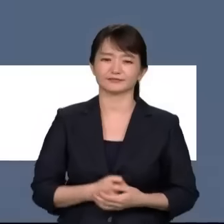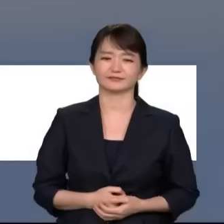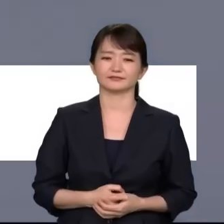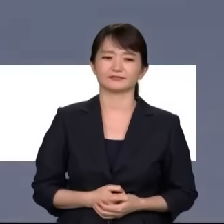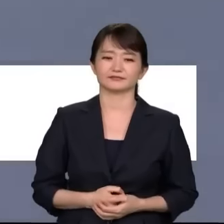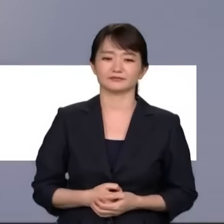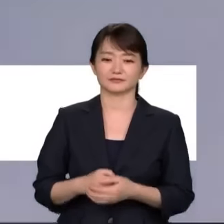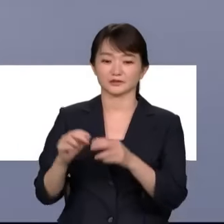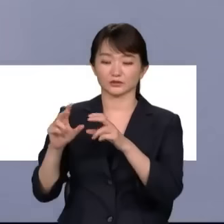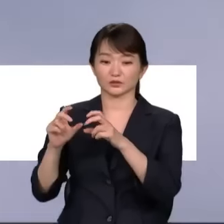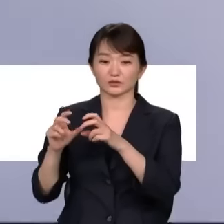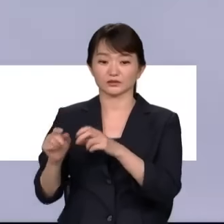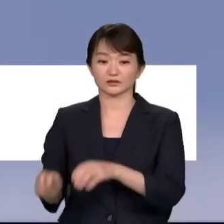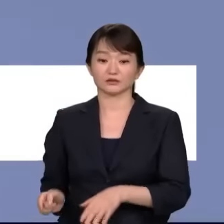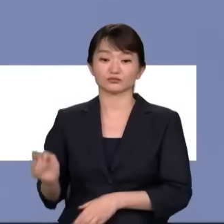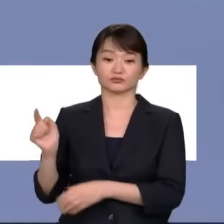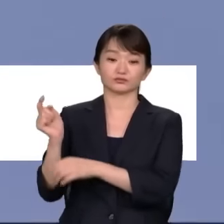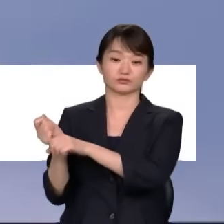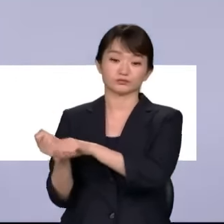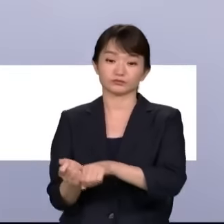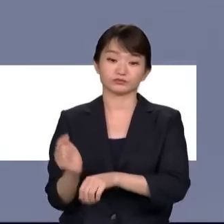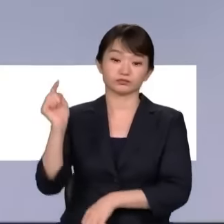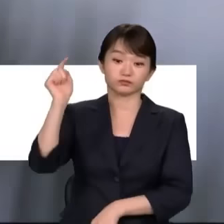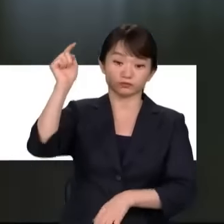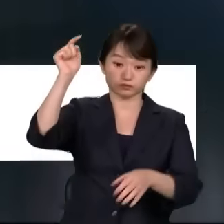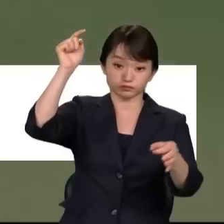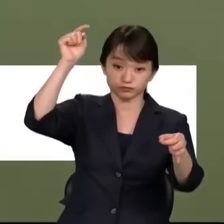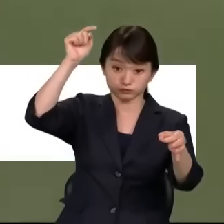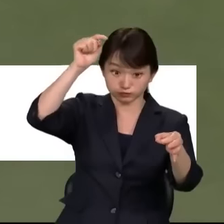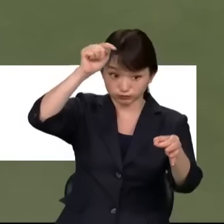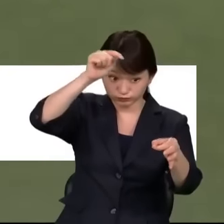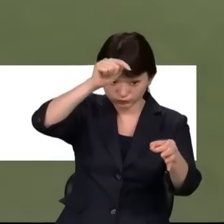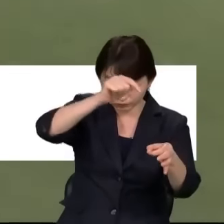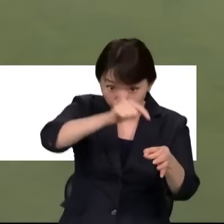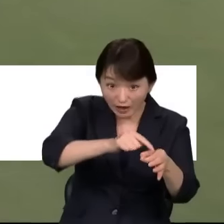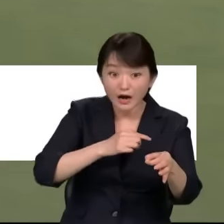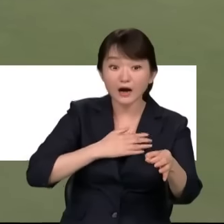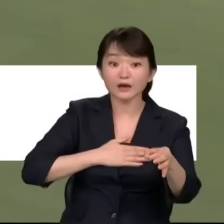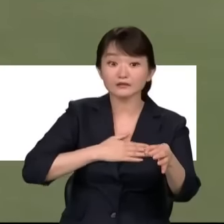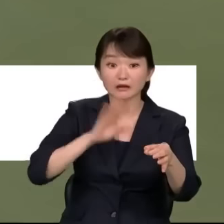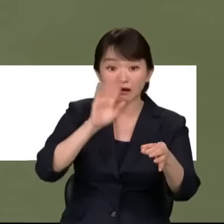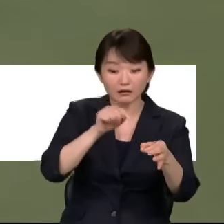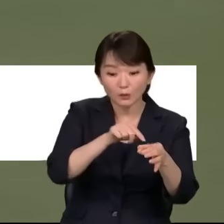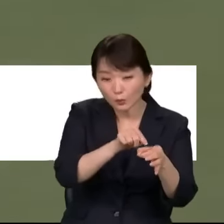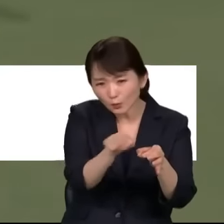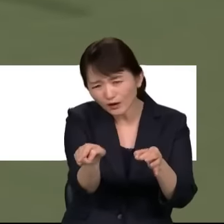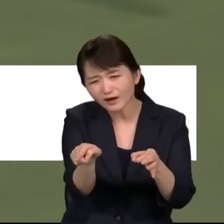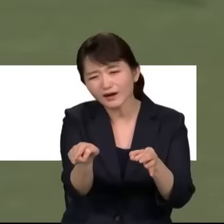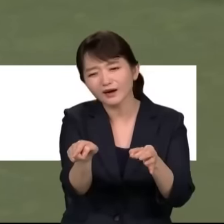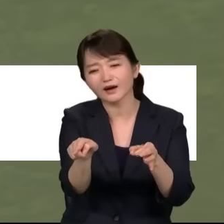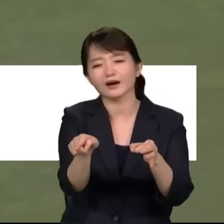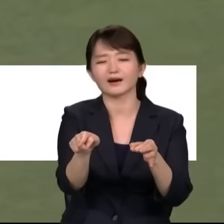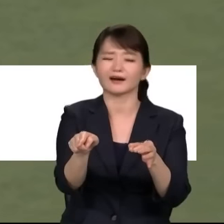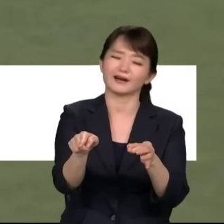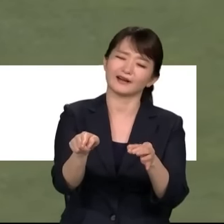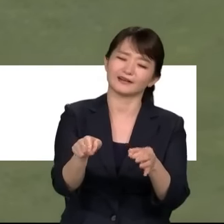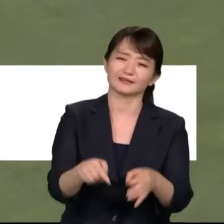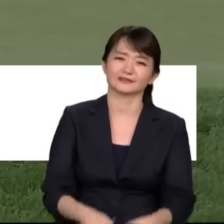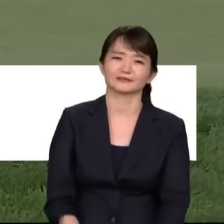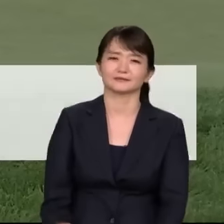land like I can see it like right at it. So hopefully it goes in or can get too far, but was close, too hard